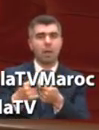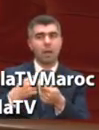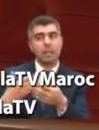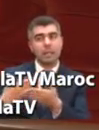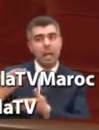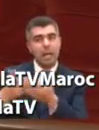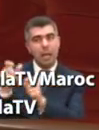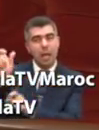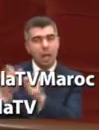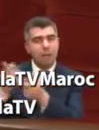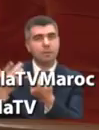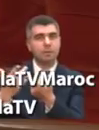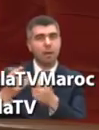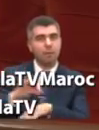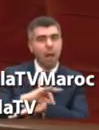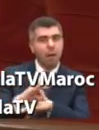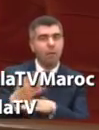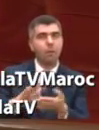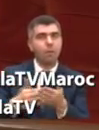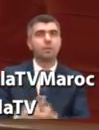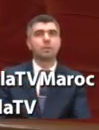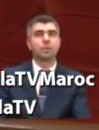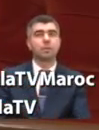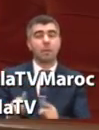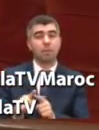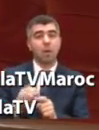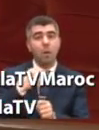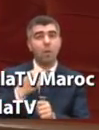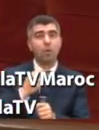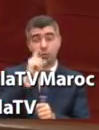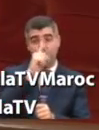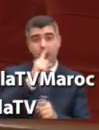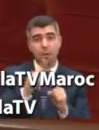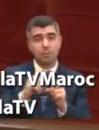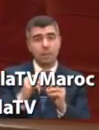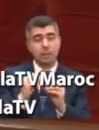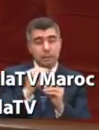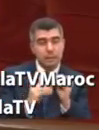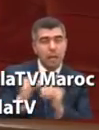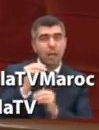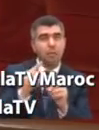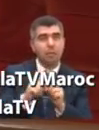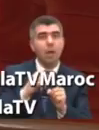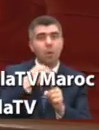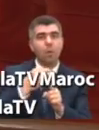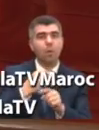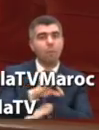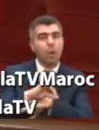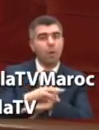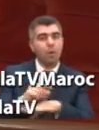بين الادارات، بين المؤسسات. فلذلك قلنا كنحسنوا الان تحسين الخدمات، اكبر تحدي للمكتب الوطني تحسين